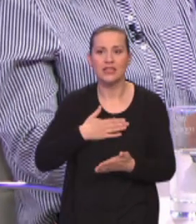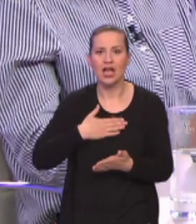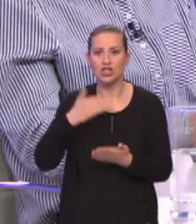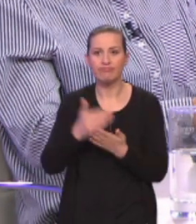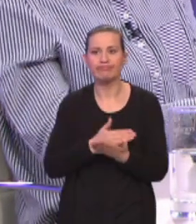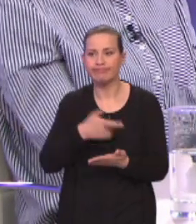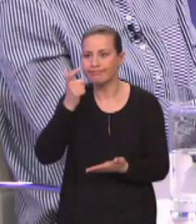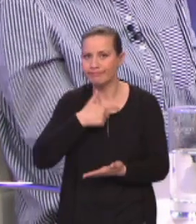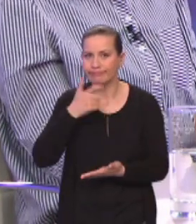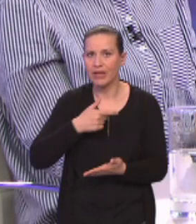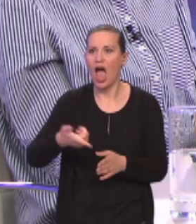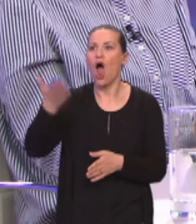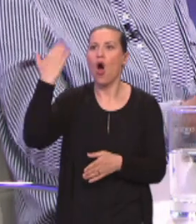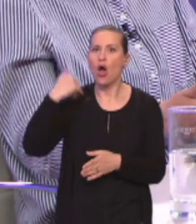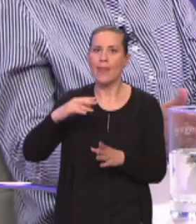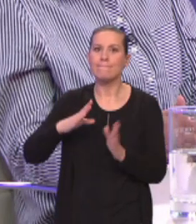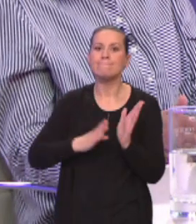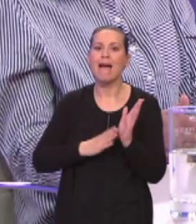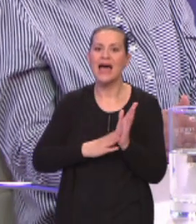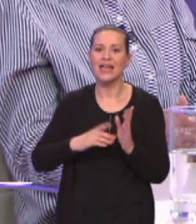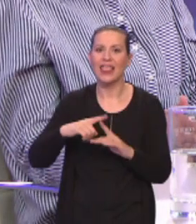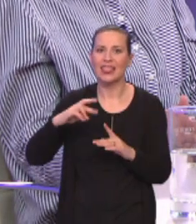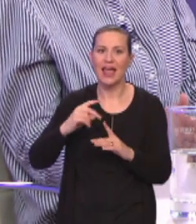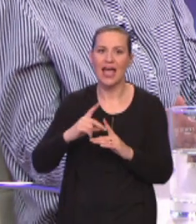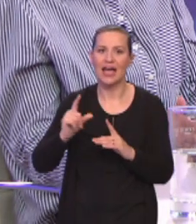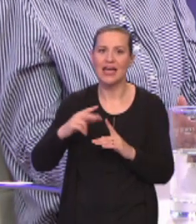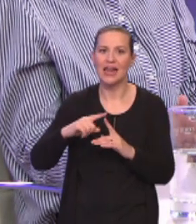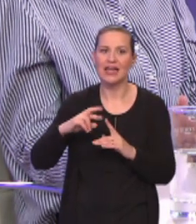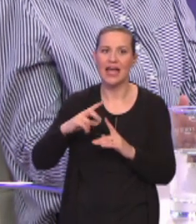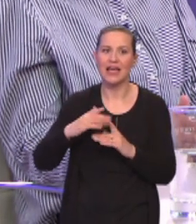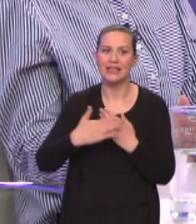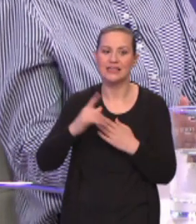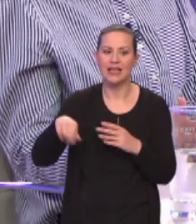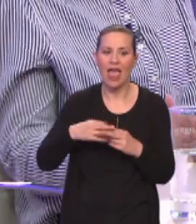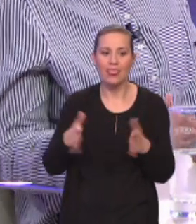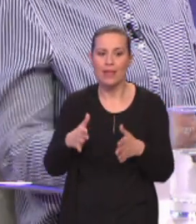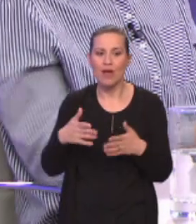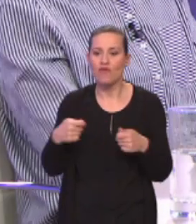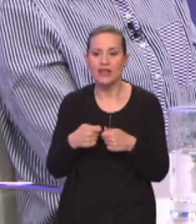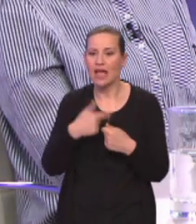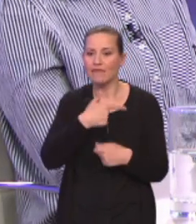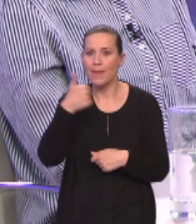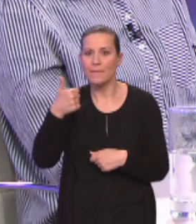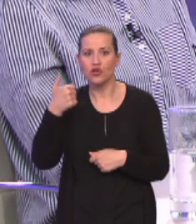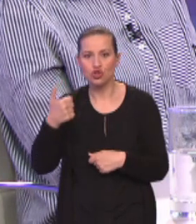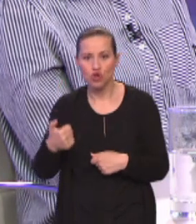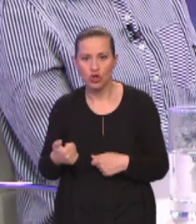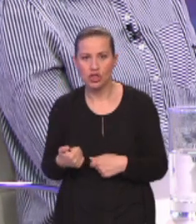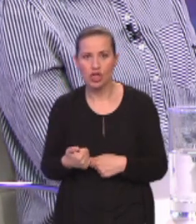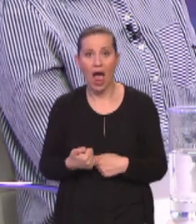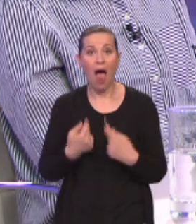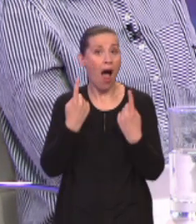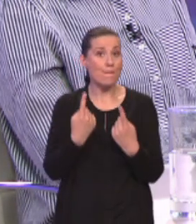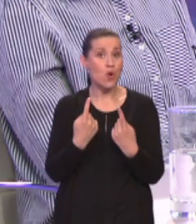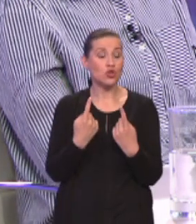su stari, što od Marije Terezije. Nemaju veze sa 21. stoljećem. Na kraju krajeva postoji i konvencija o